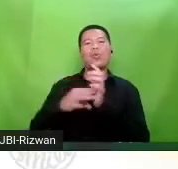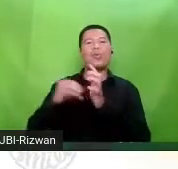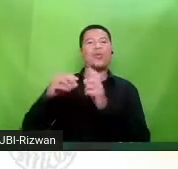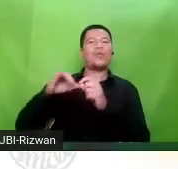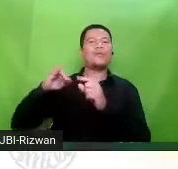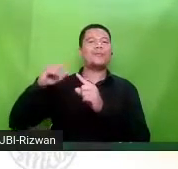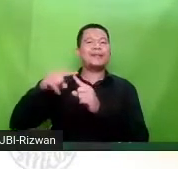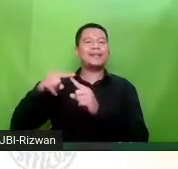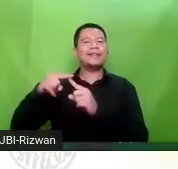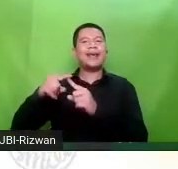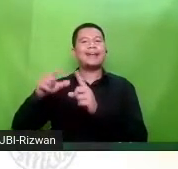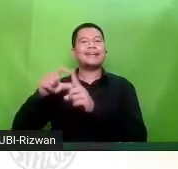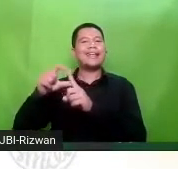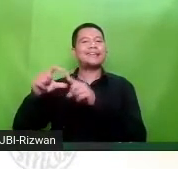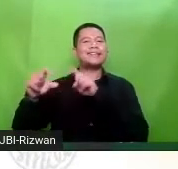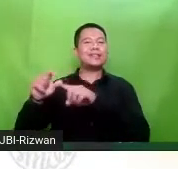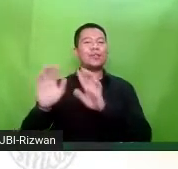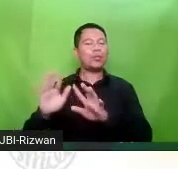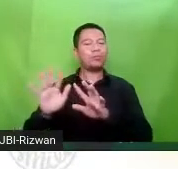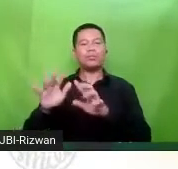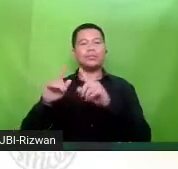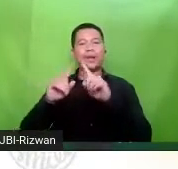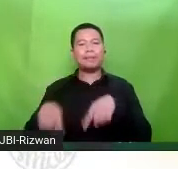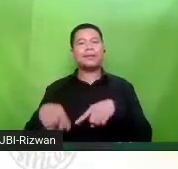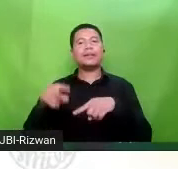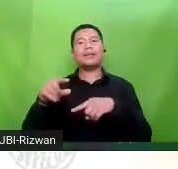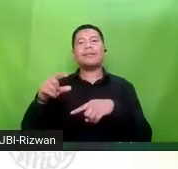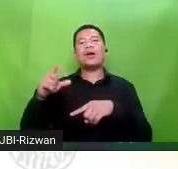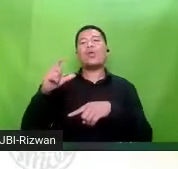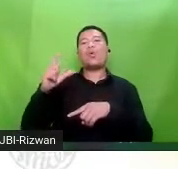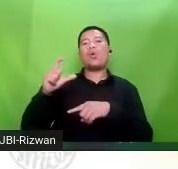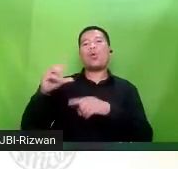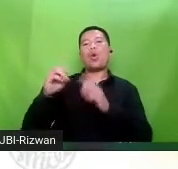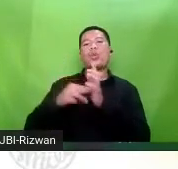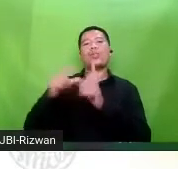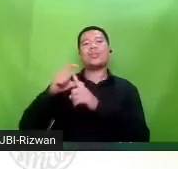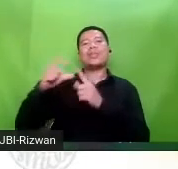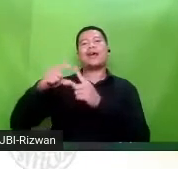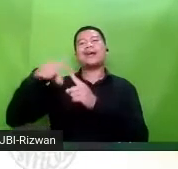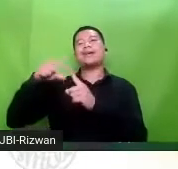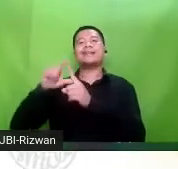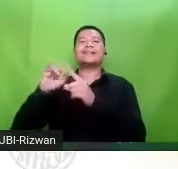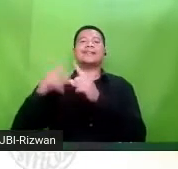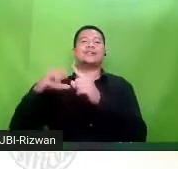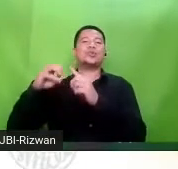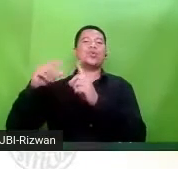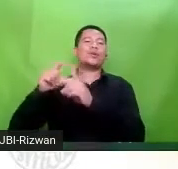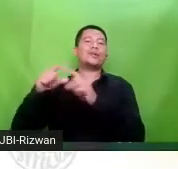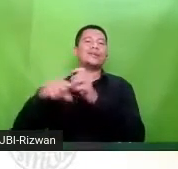disleksi, tapi kemudian dengan conduct disorder tadi. Ya, slide berikutnya, silakan.